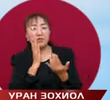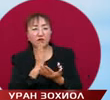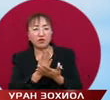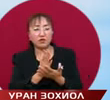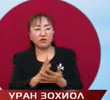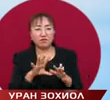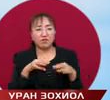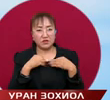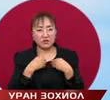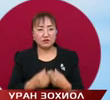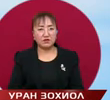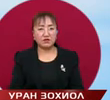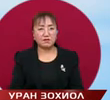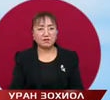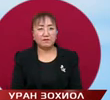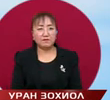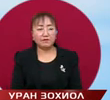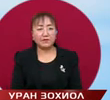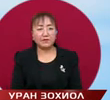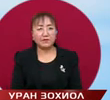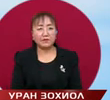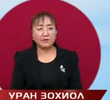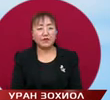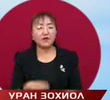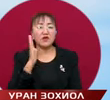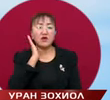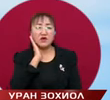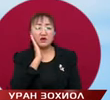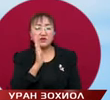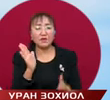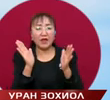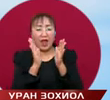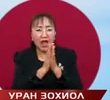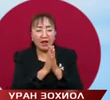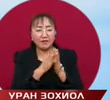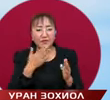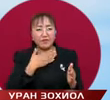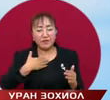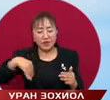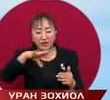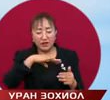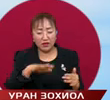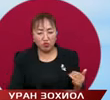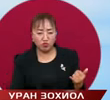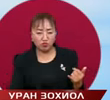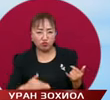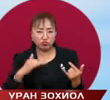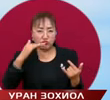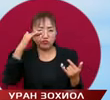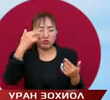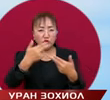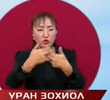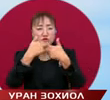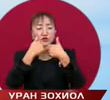мэдэрдэг. Нэг ёсондоо ээжтэй минь хамт биднийг үсгэлдсэн бор ат минь ганц